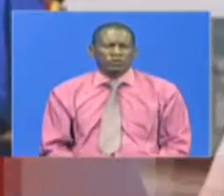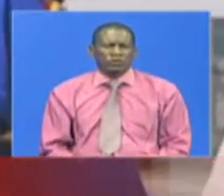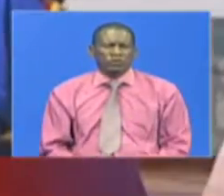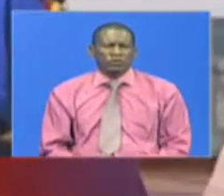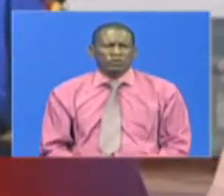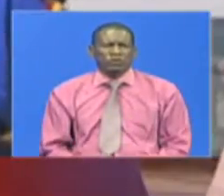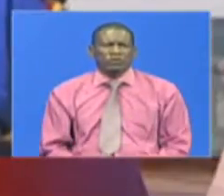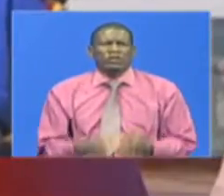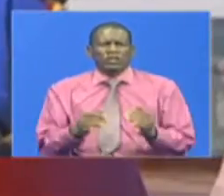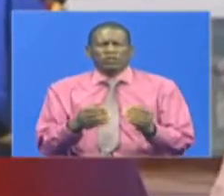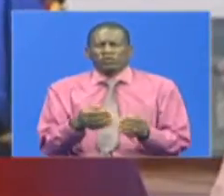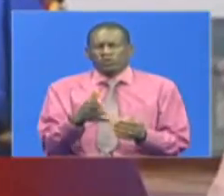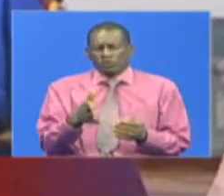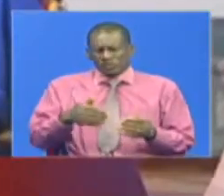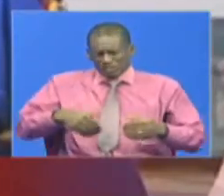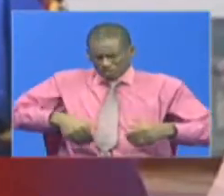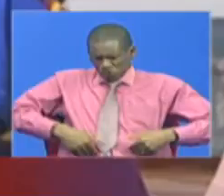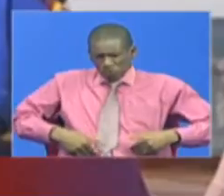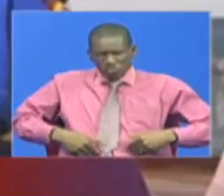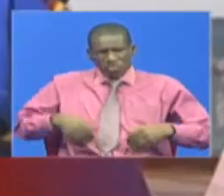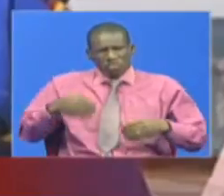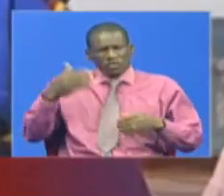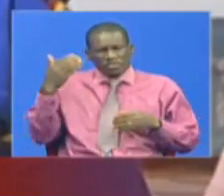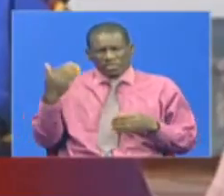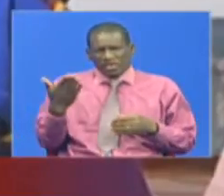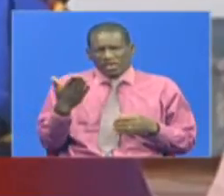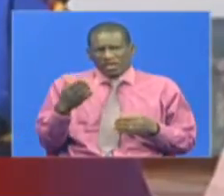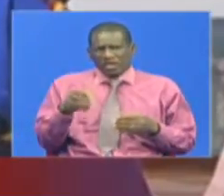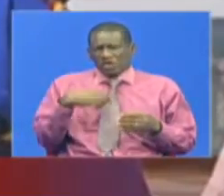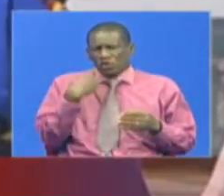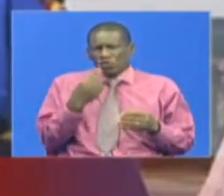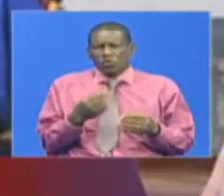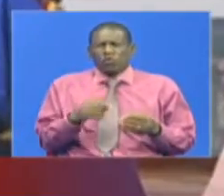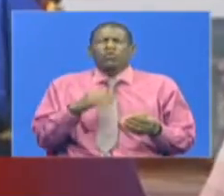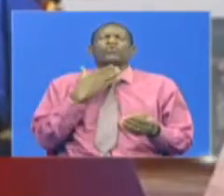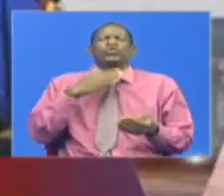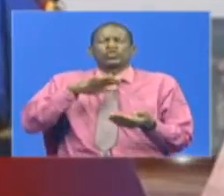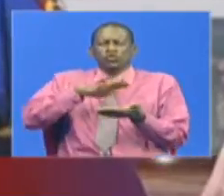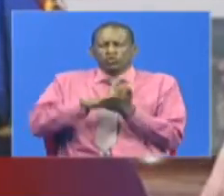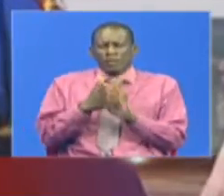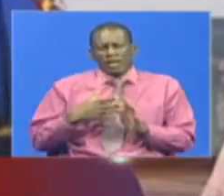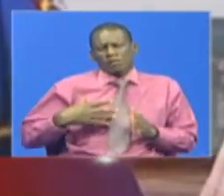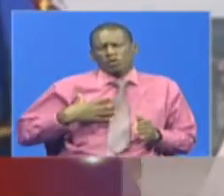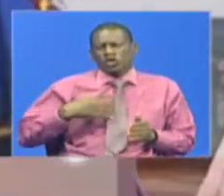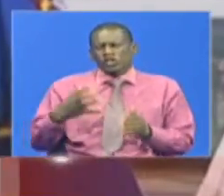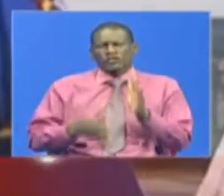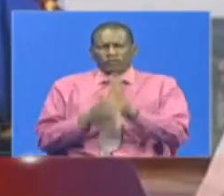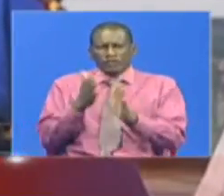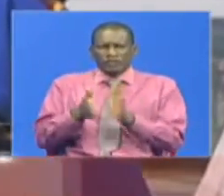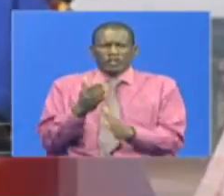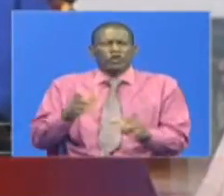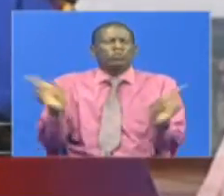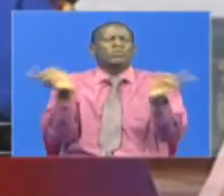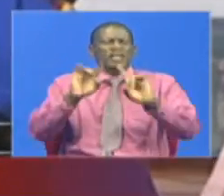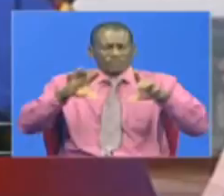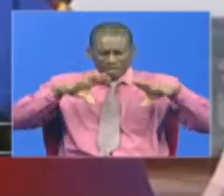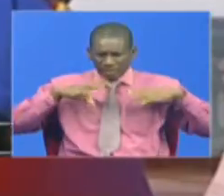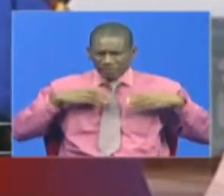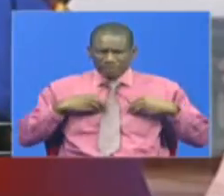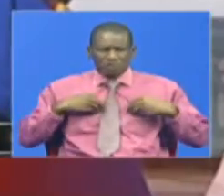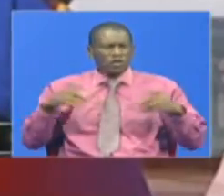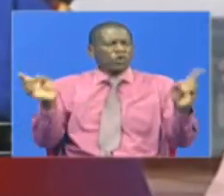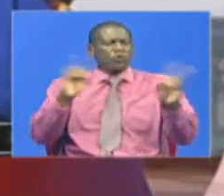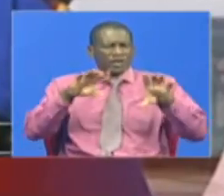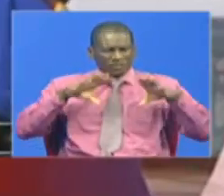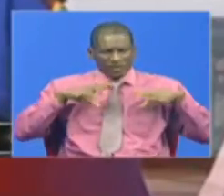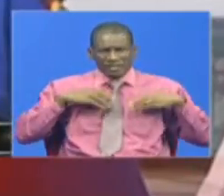Ni vijana below 30 years ambao nataka kujitajirisha haraka haraka, na hatutakubali